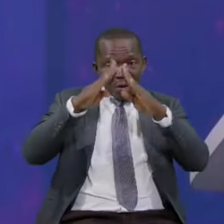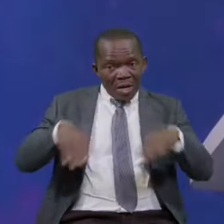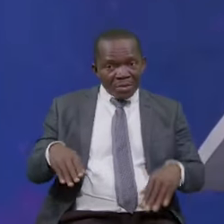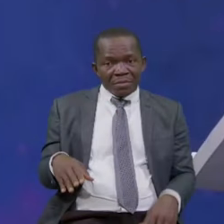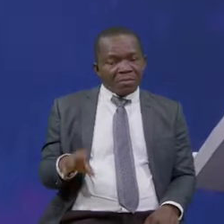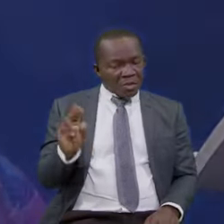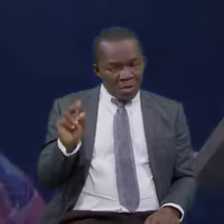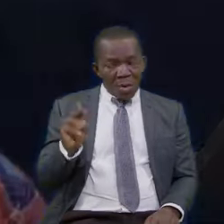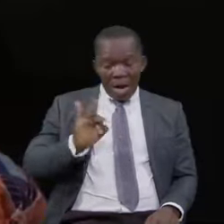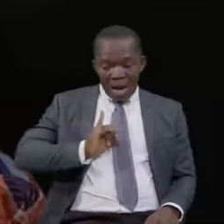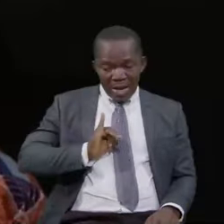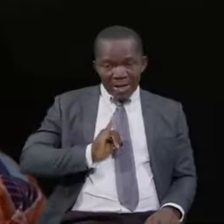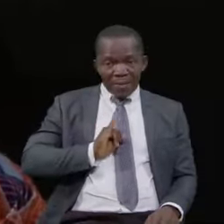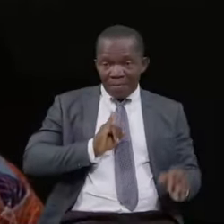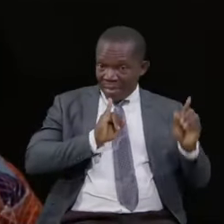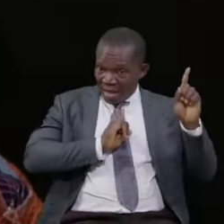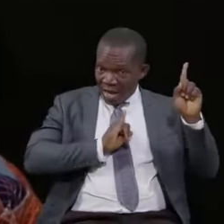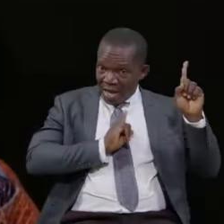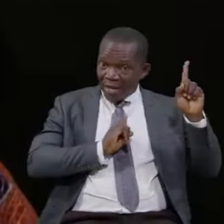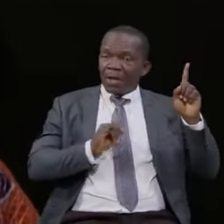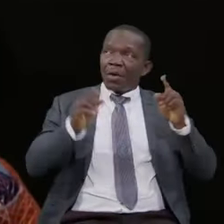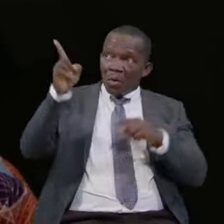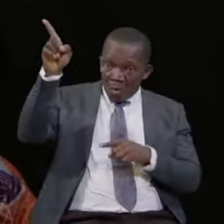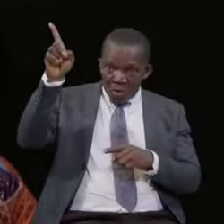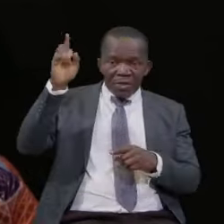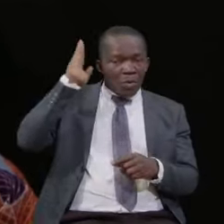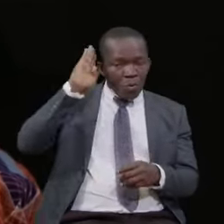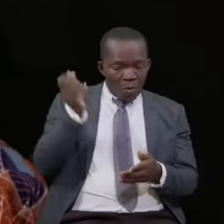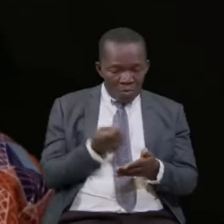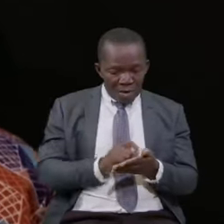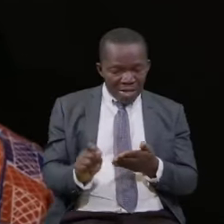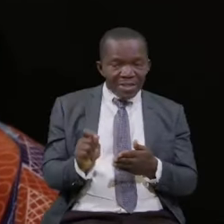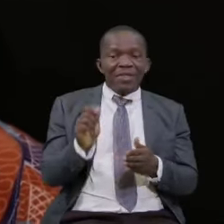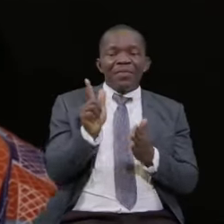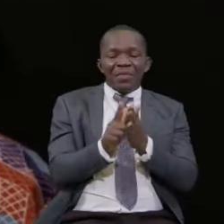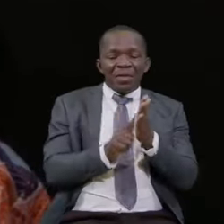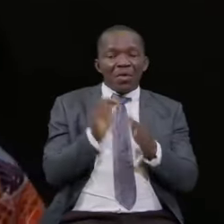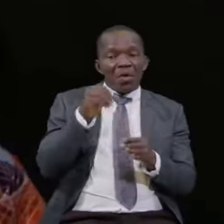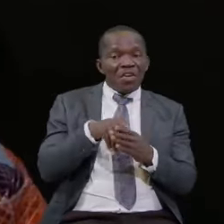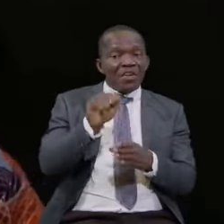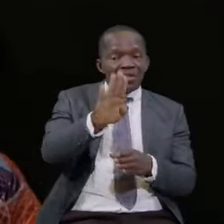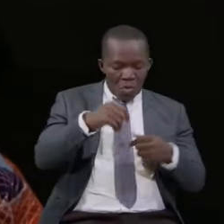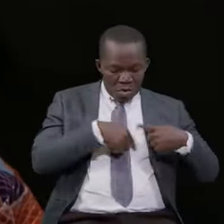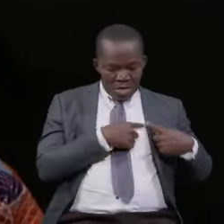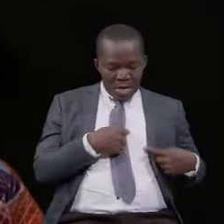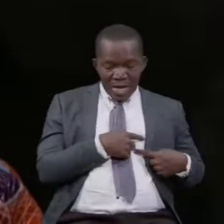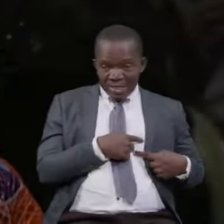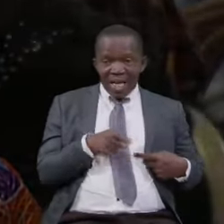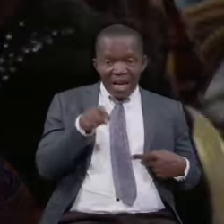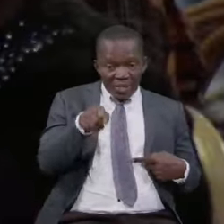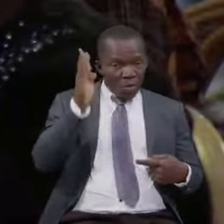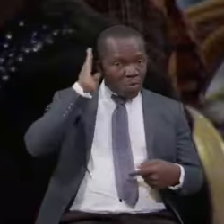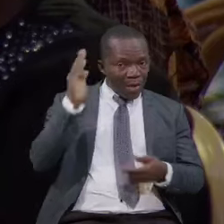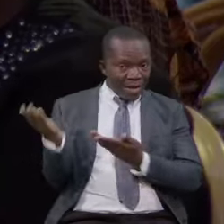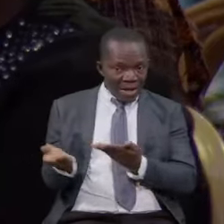je mettrai mes lois dans leur cœur et tu porteras ça avec toi partout et le